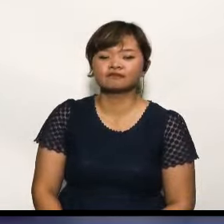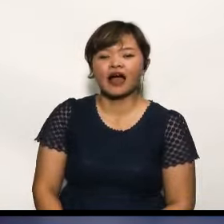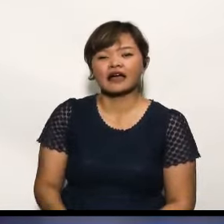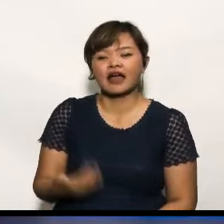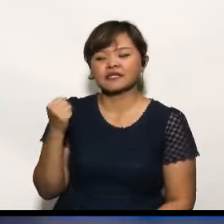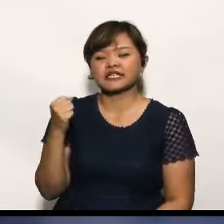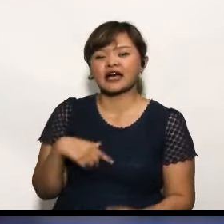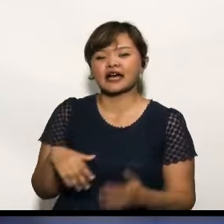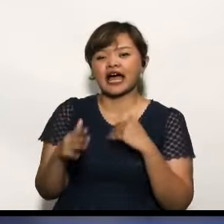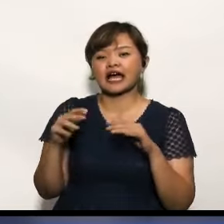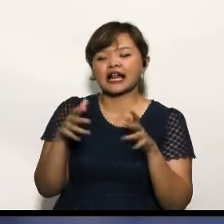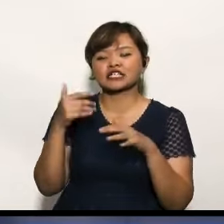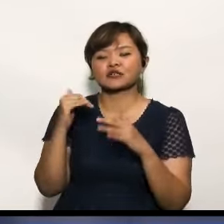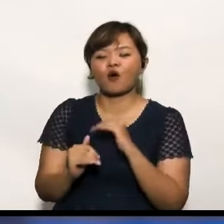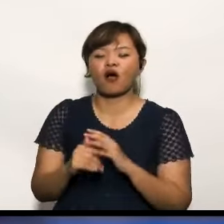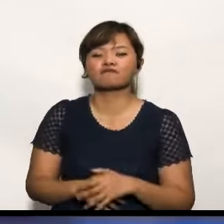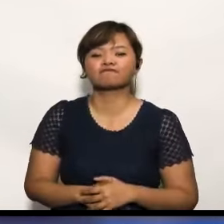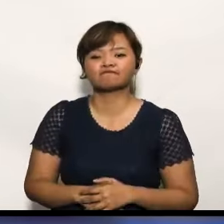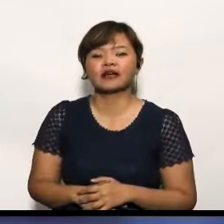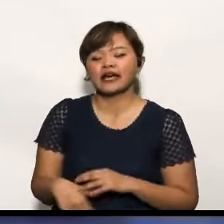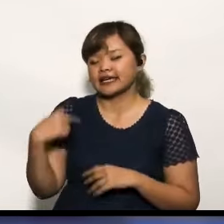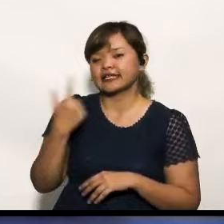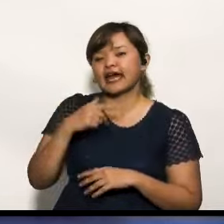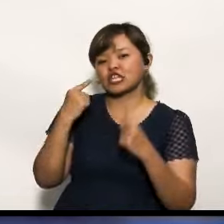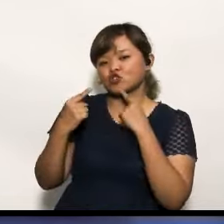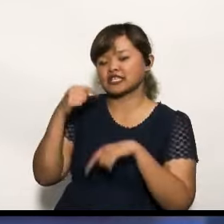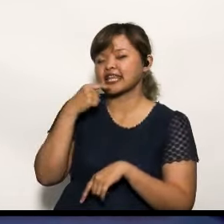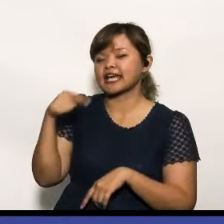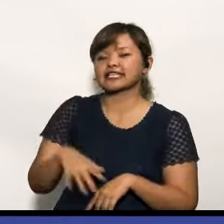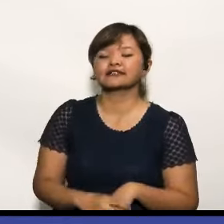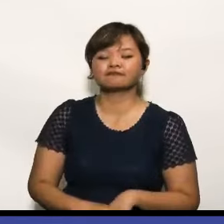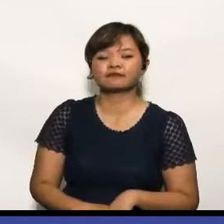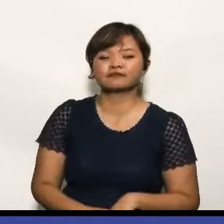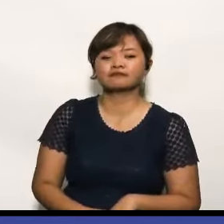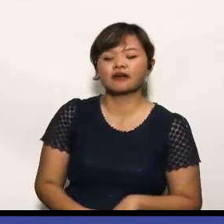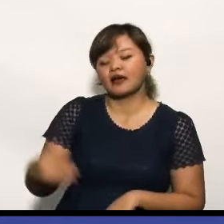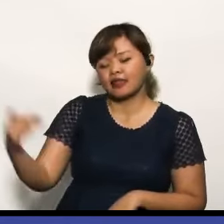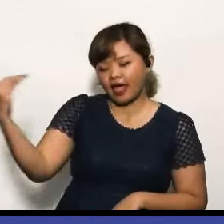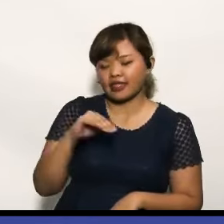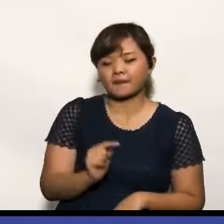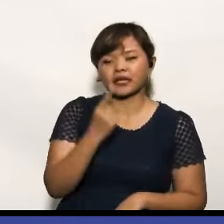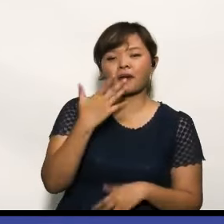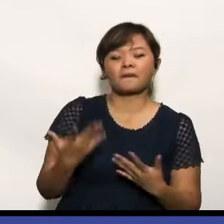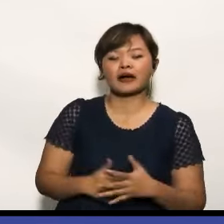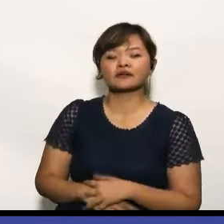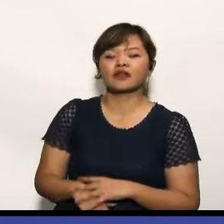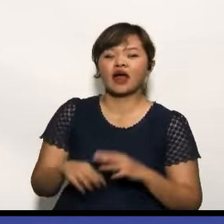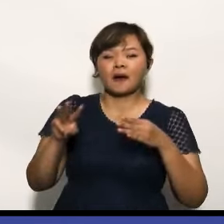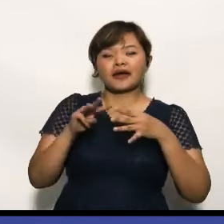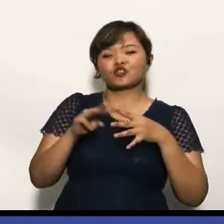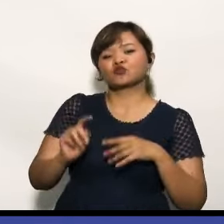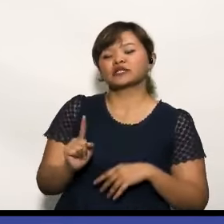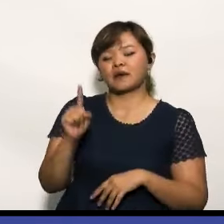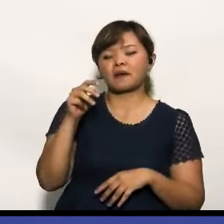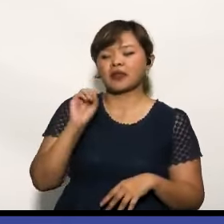muat kelasnya di bawah. But last 2 weeks, we were talking about this. The first one, come. Matius 4 ayat 9 dikatakan,